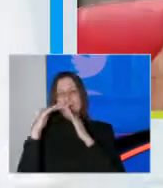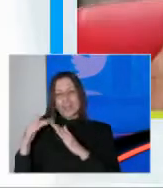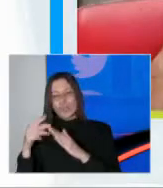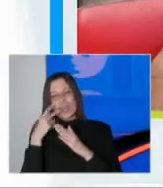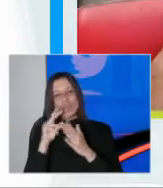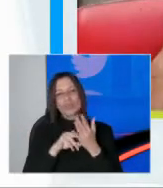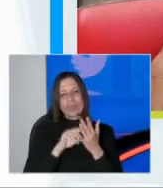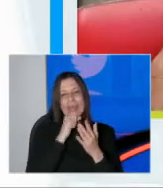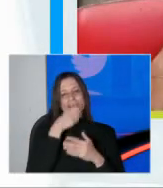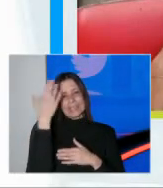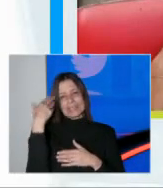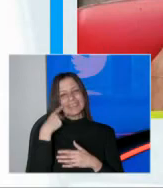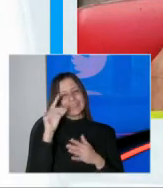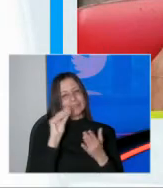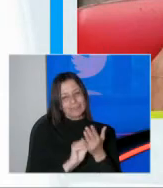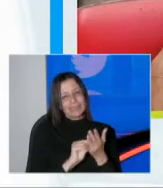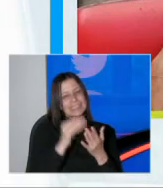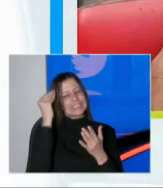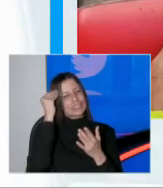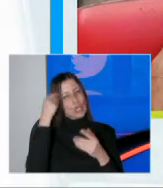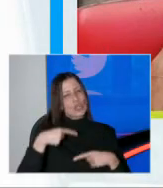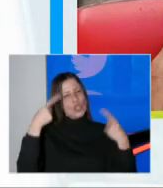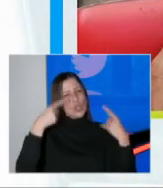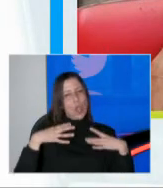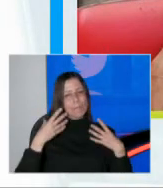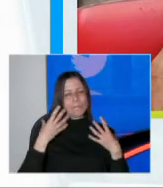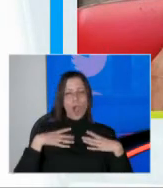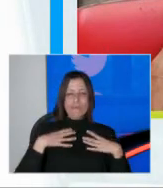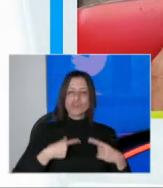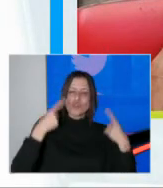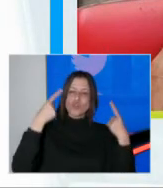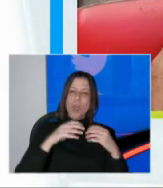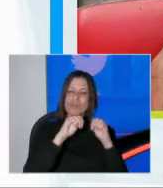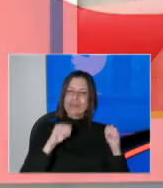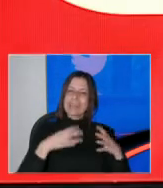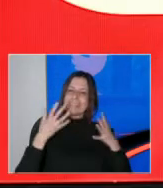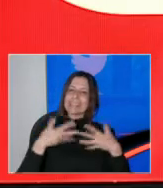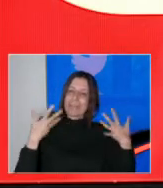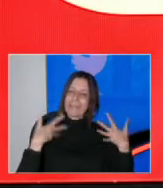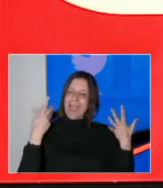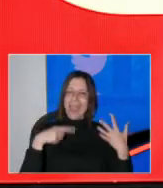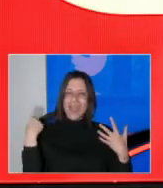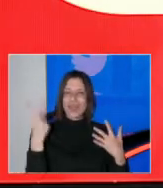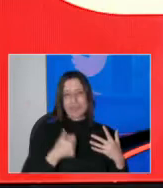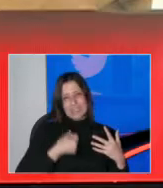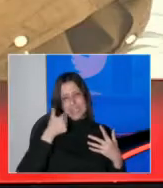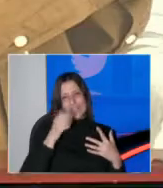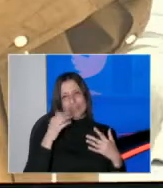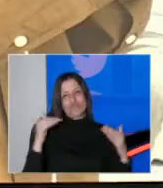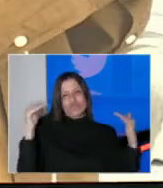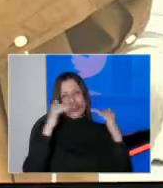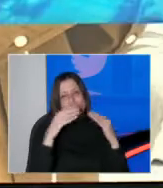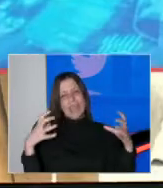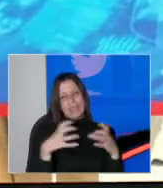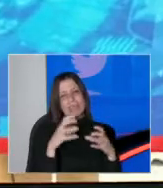ארכיונית וכותב, תזכורת מיום חופש, יום משפחה, שמח לכולם. השרה לשוויון חברתי